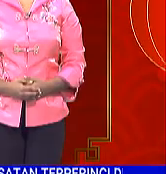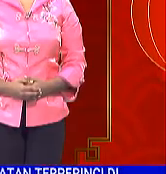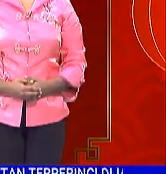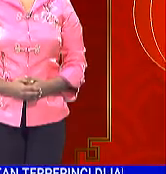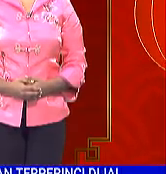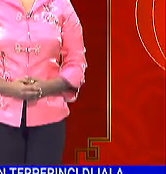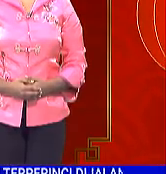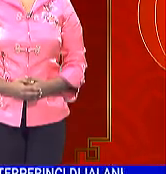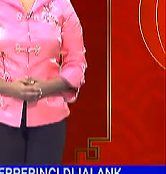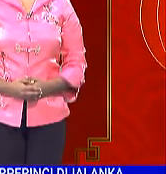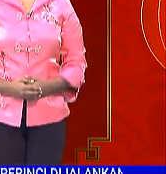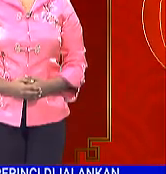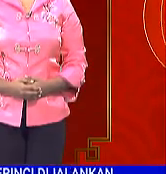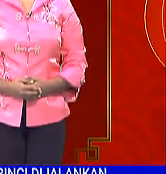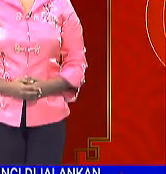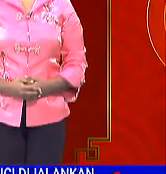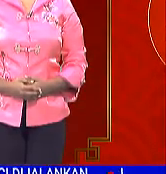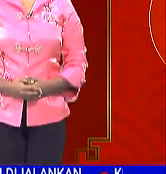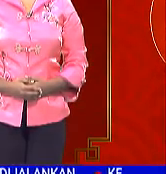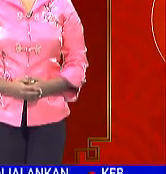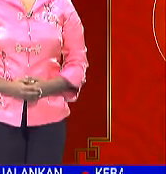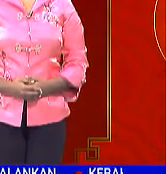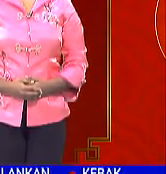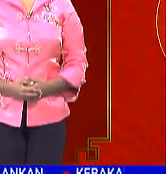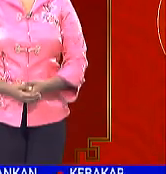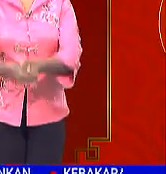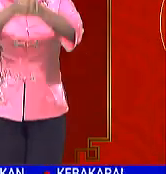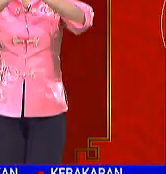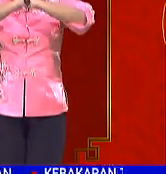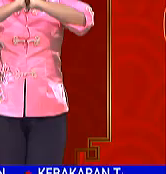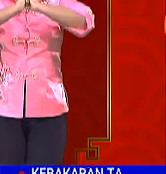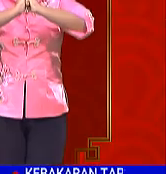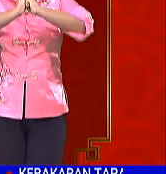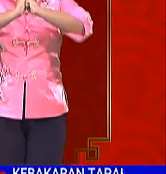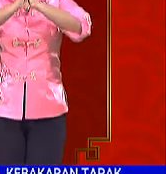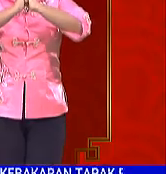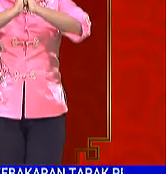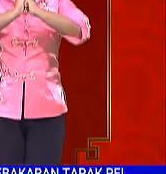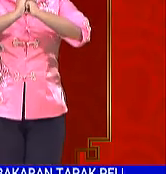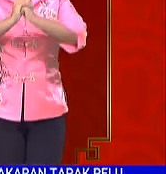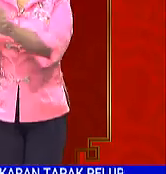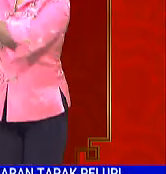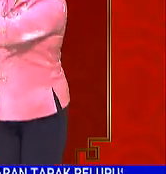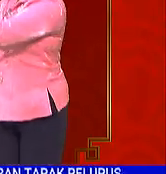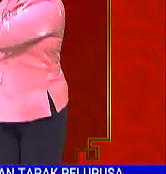Semoga tahun harimau ini akan menjadi lebih baik untuk seluruh keluarga Malaysia.